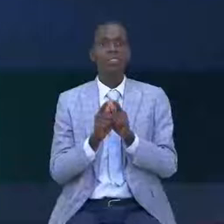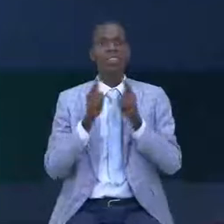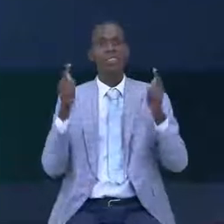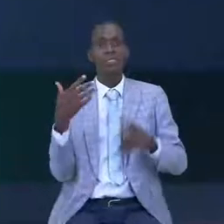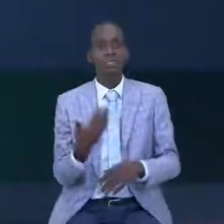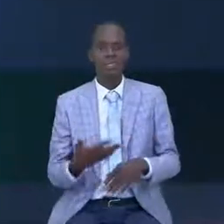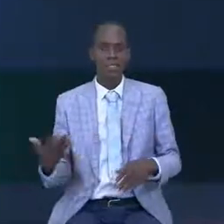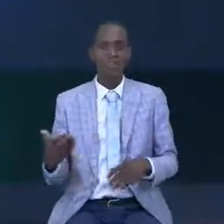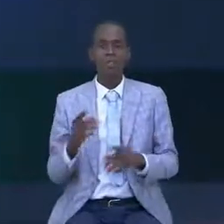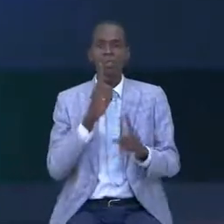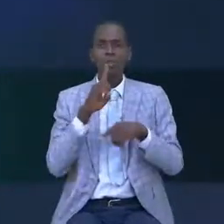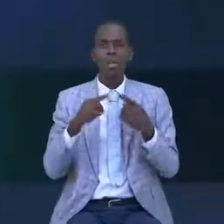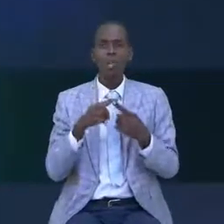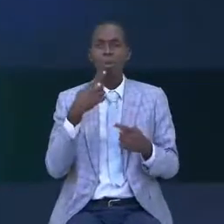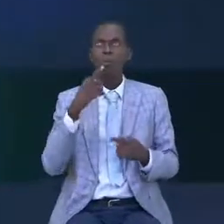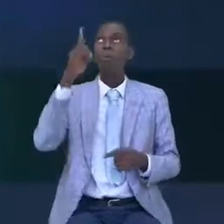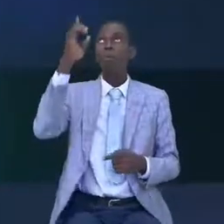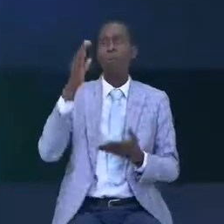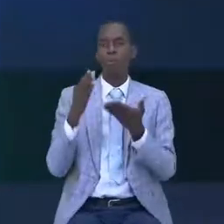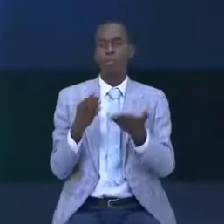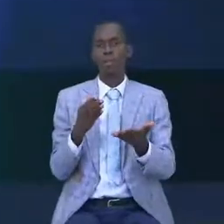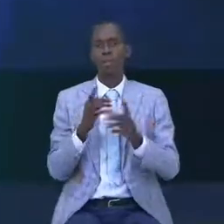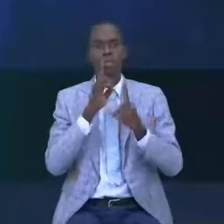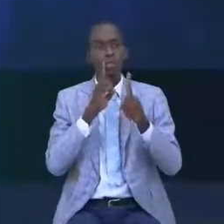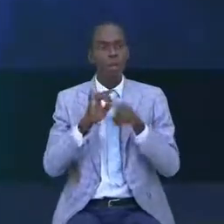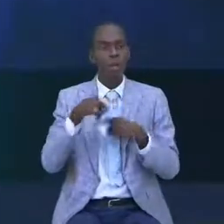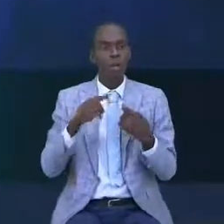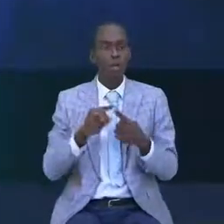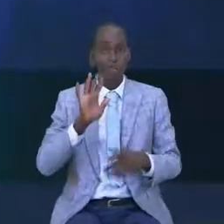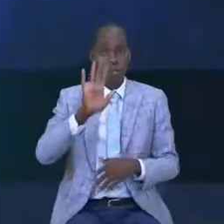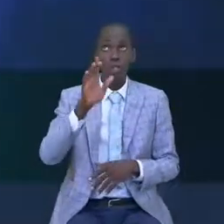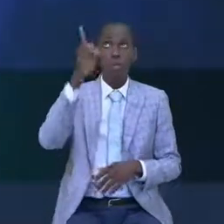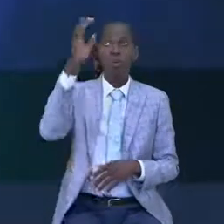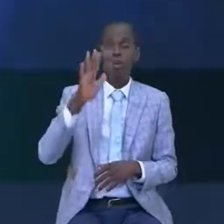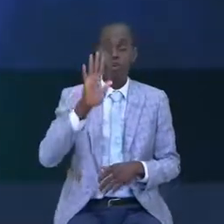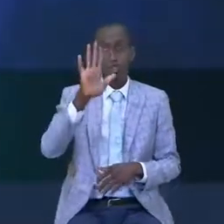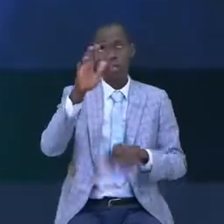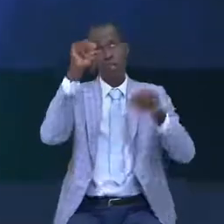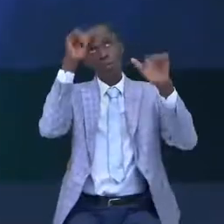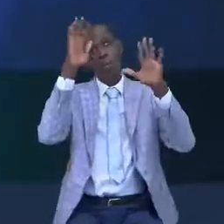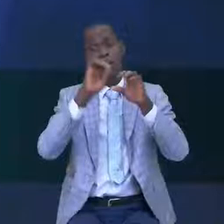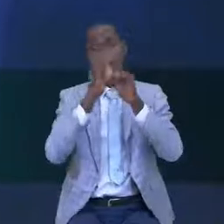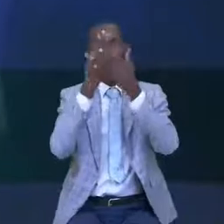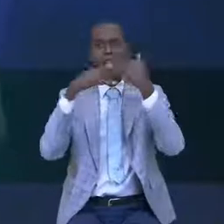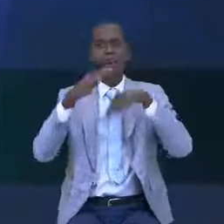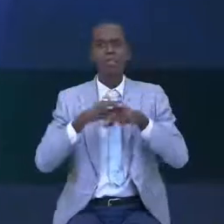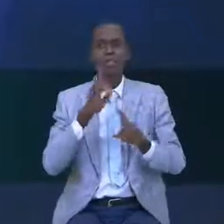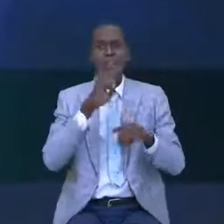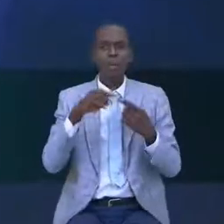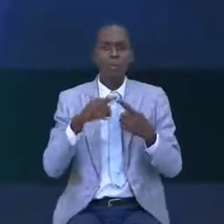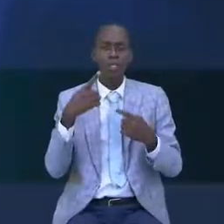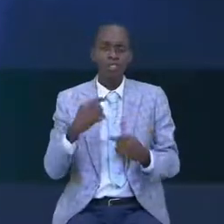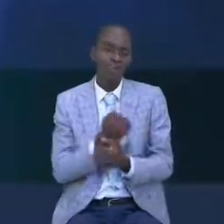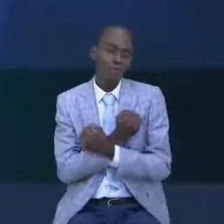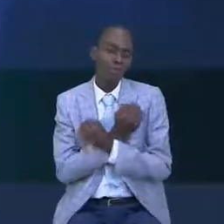5, verset 9. Il fait des choses grandes. Cela parle de Dieu,